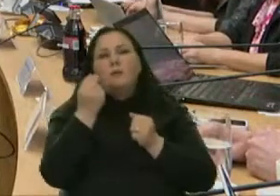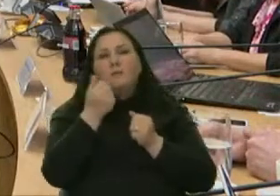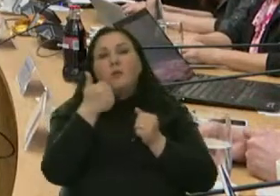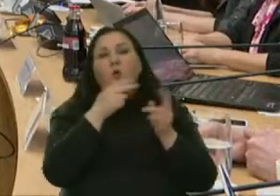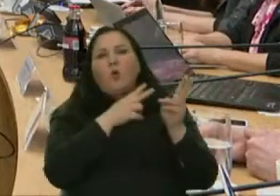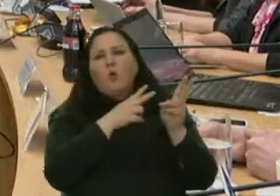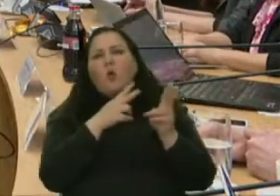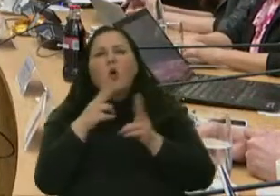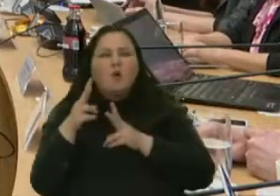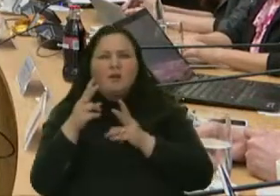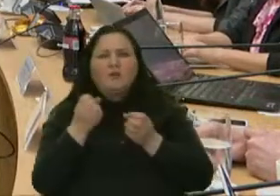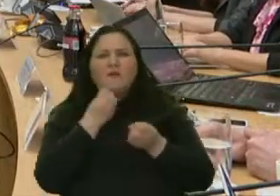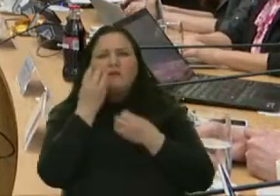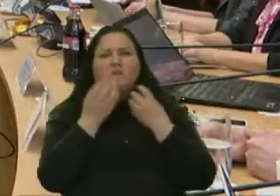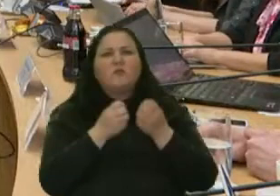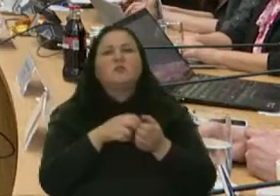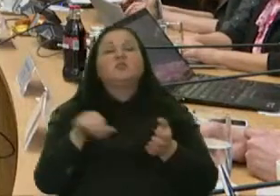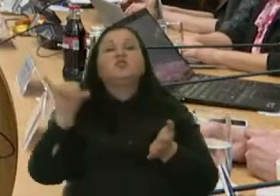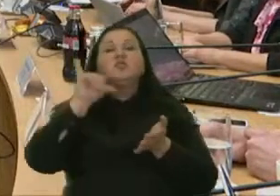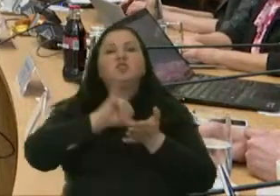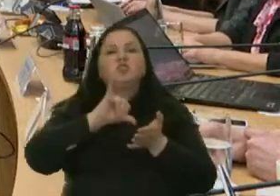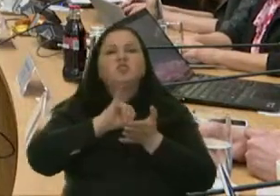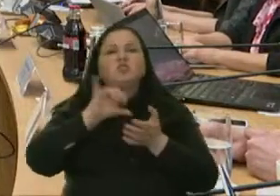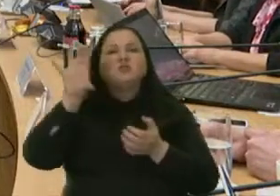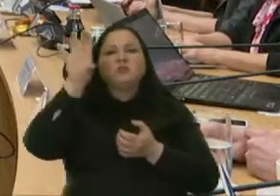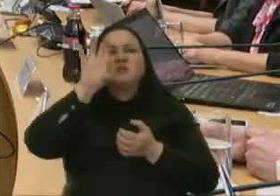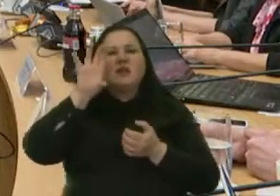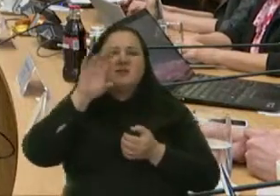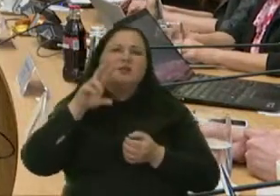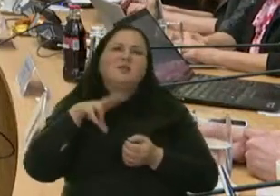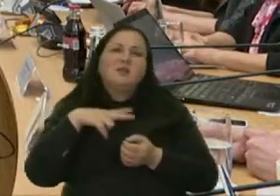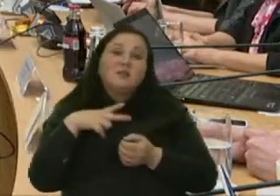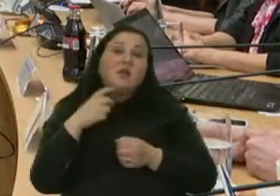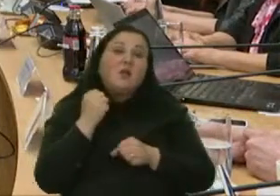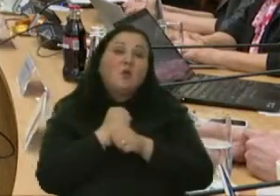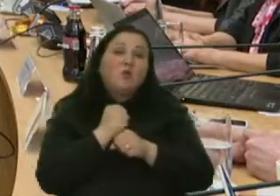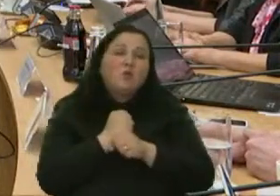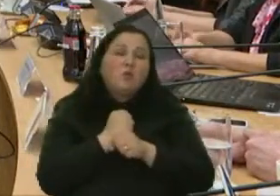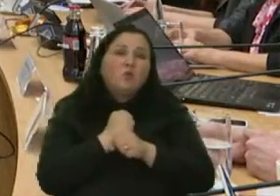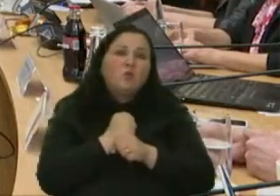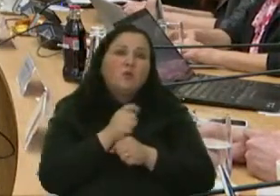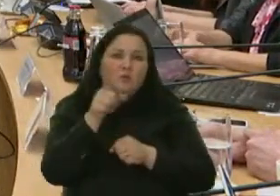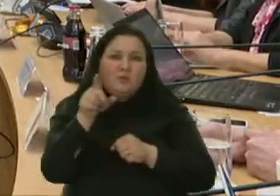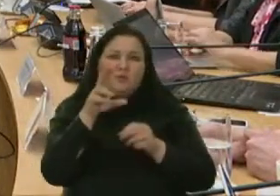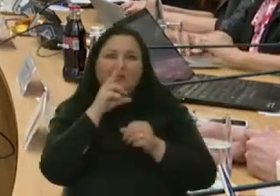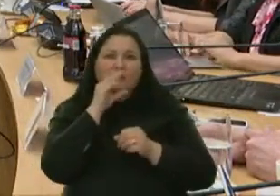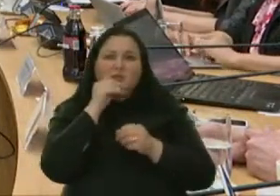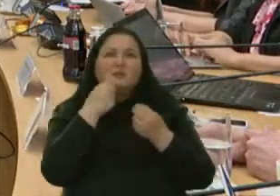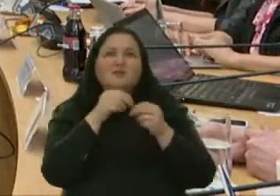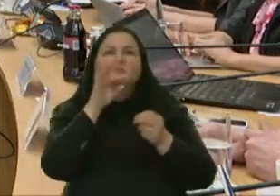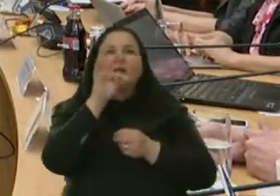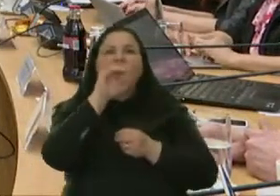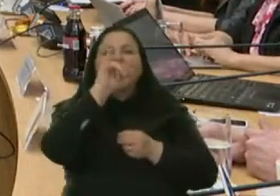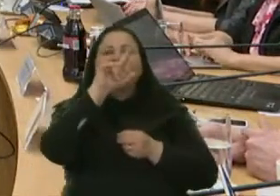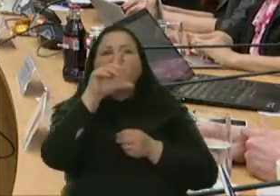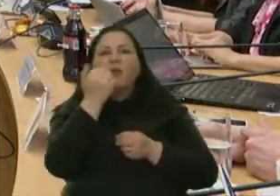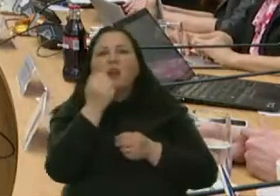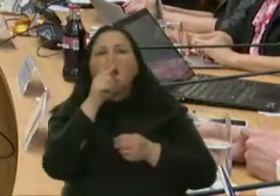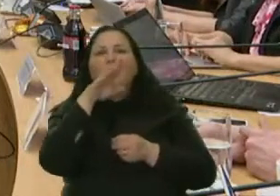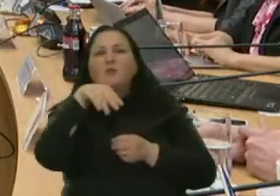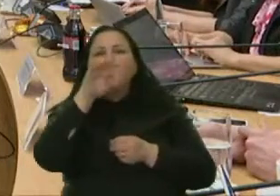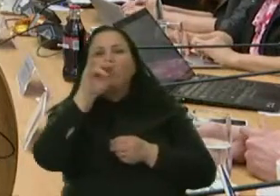corectă informare centrul Transilvania este în lucru dumneavoastră Discutați despre filarmonică Da Centrul cultural